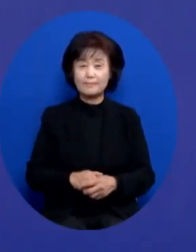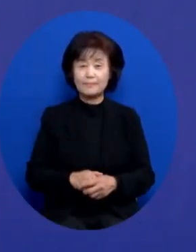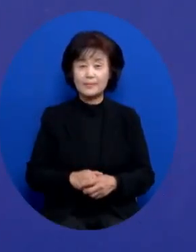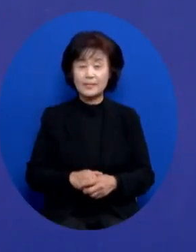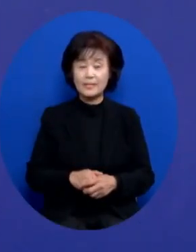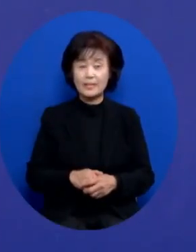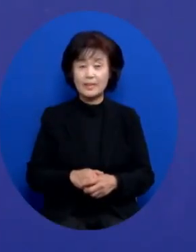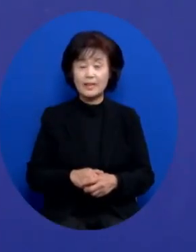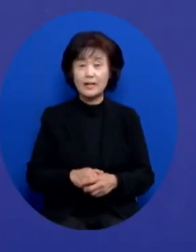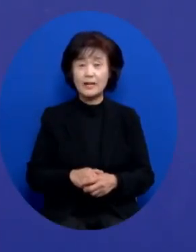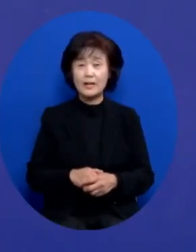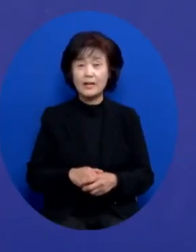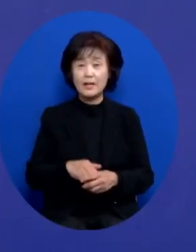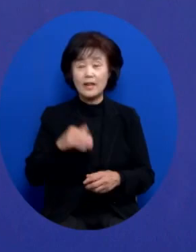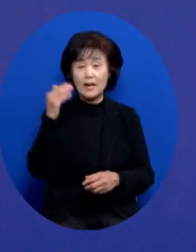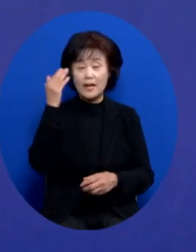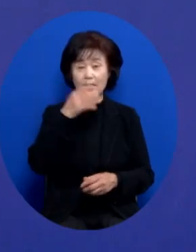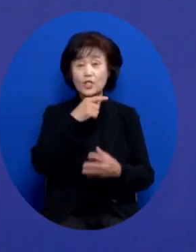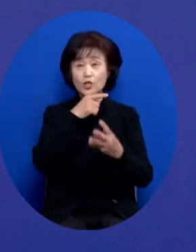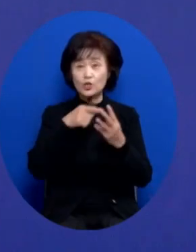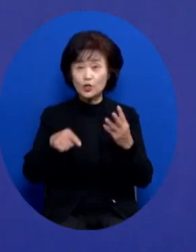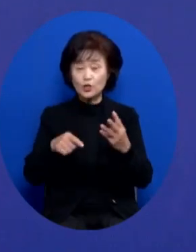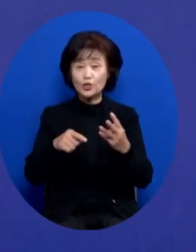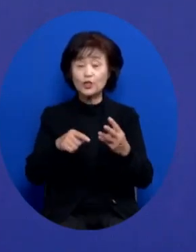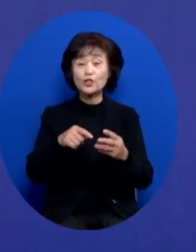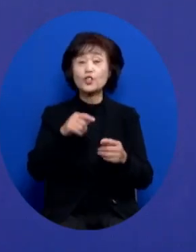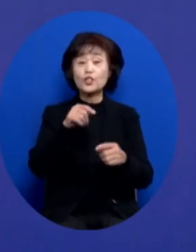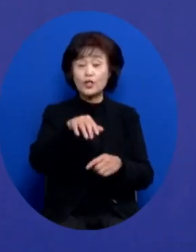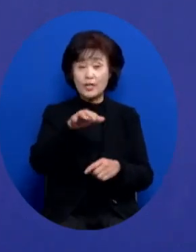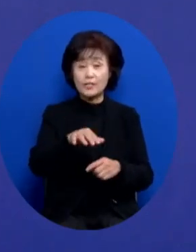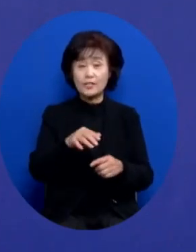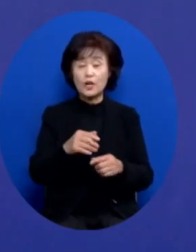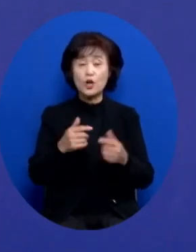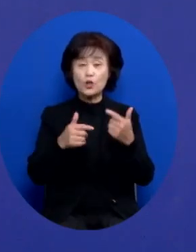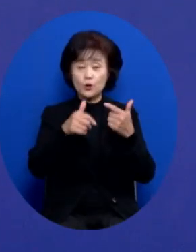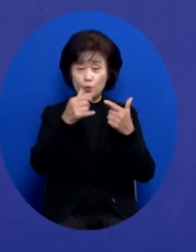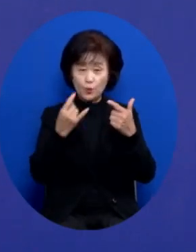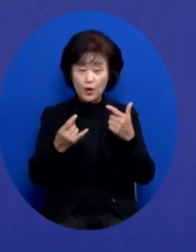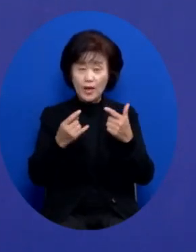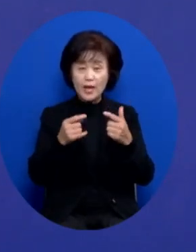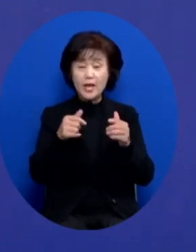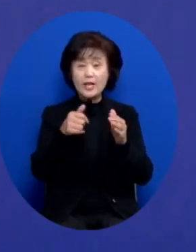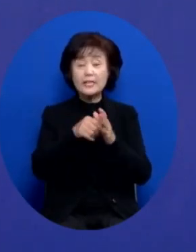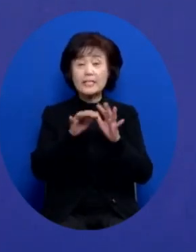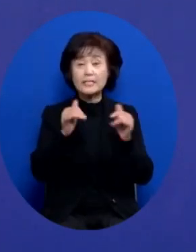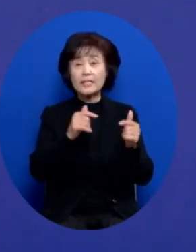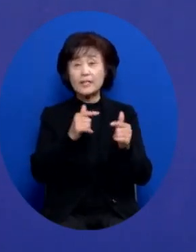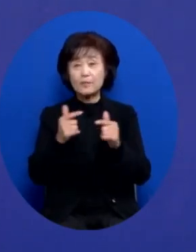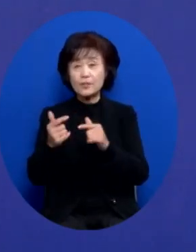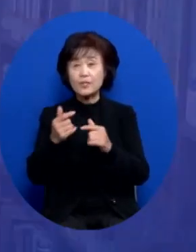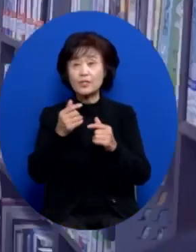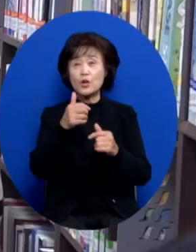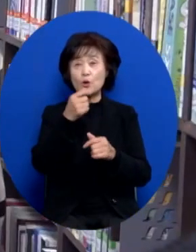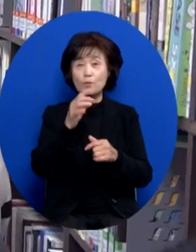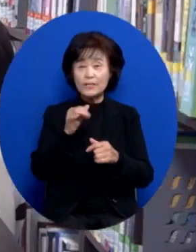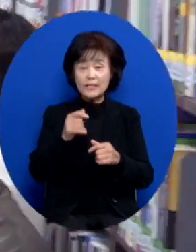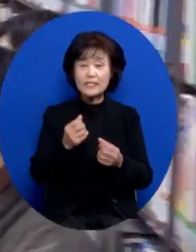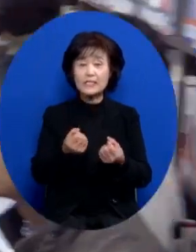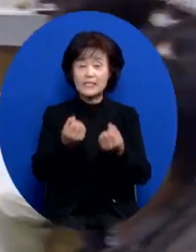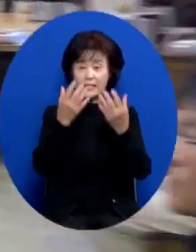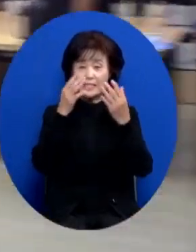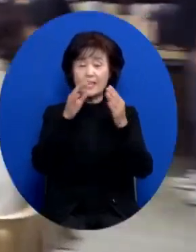청주 청북교회가 5일 기독교 인문학 강좌 제6회 크리스찬 후마니타스를 개최했습니다.